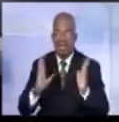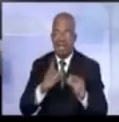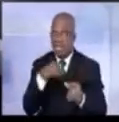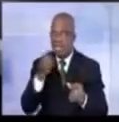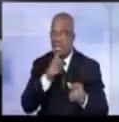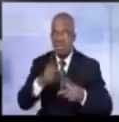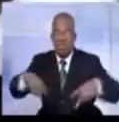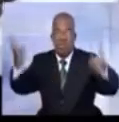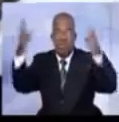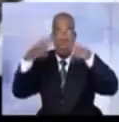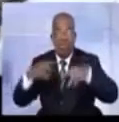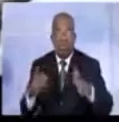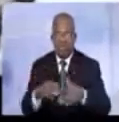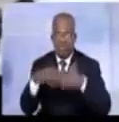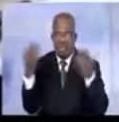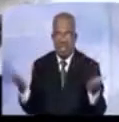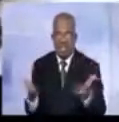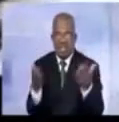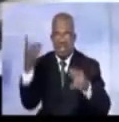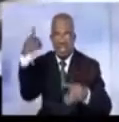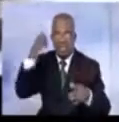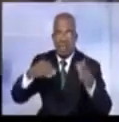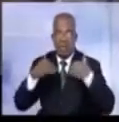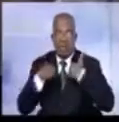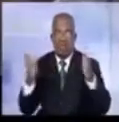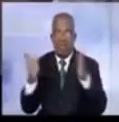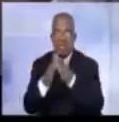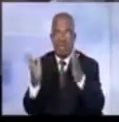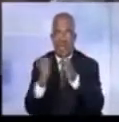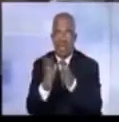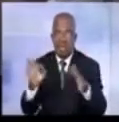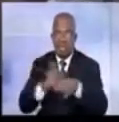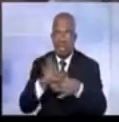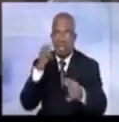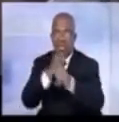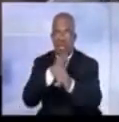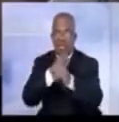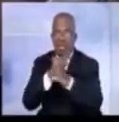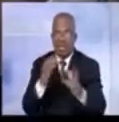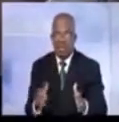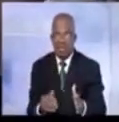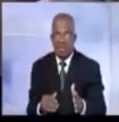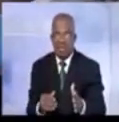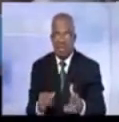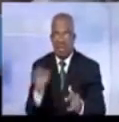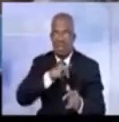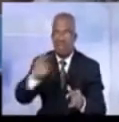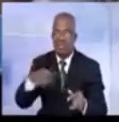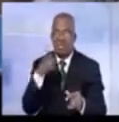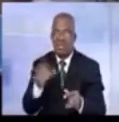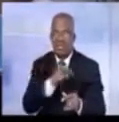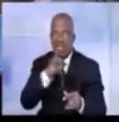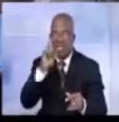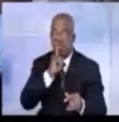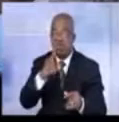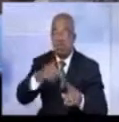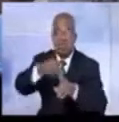défenses des États-Unis d'Amérique en Côte d'Ivoire le major Lima école les raisons pour cette étude de terminer le fils